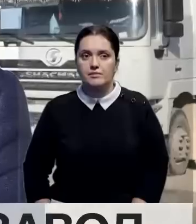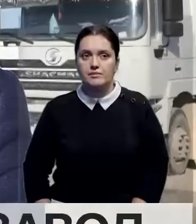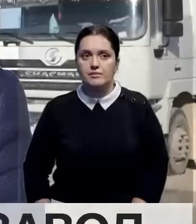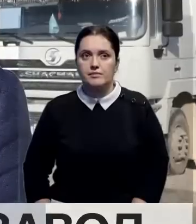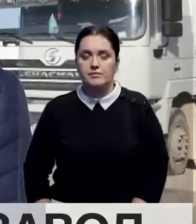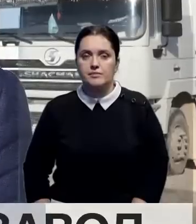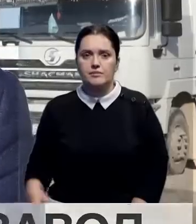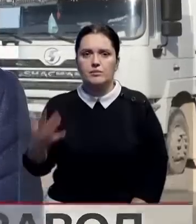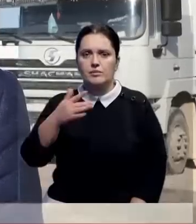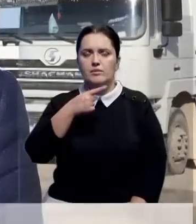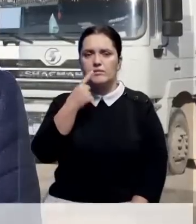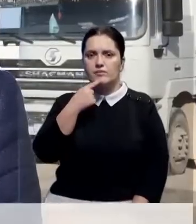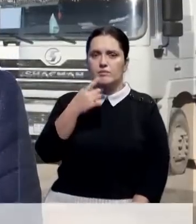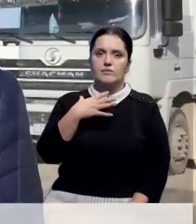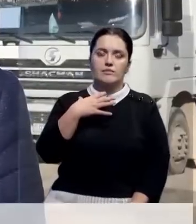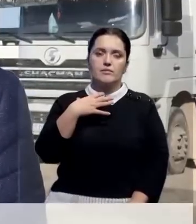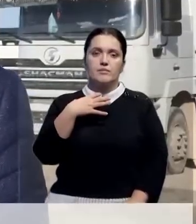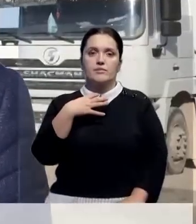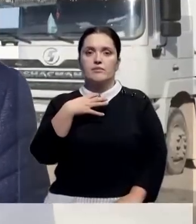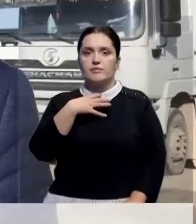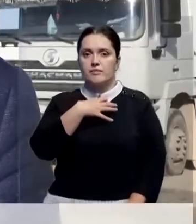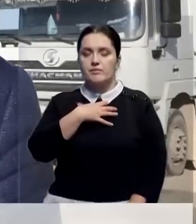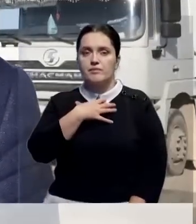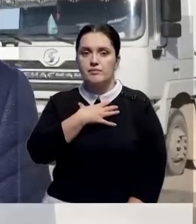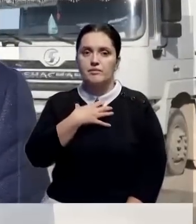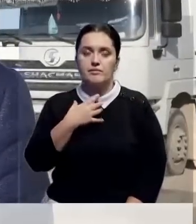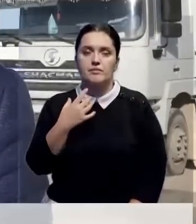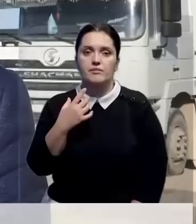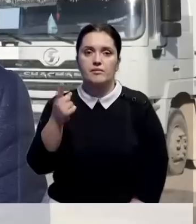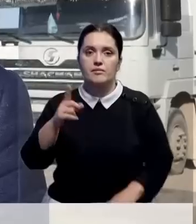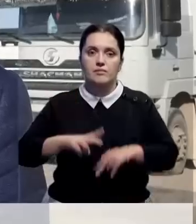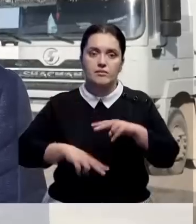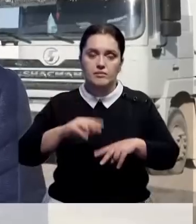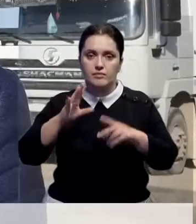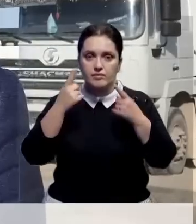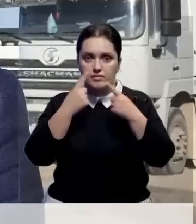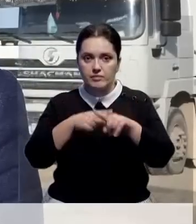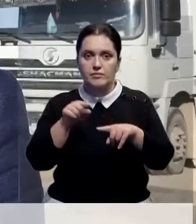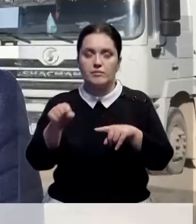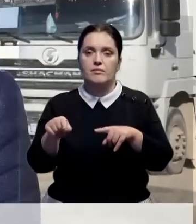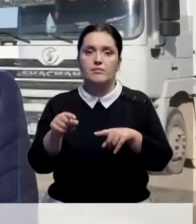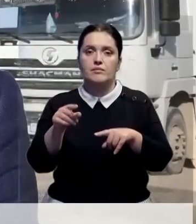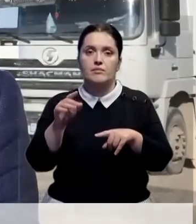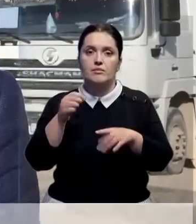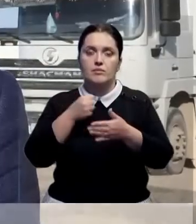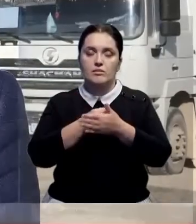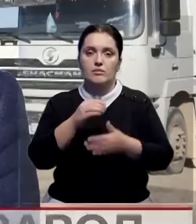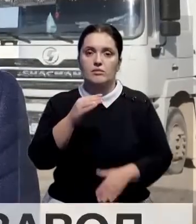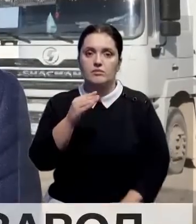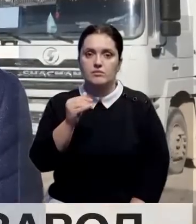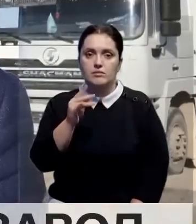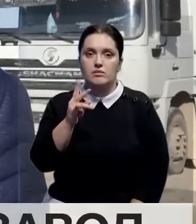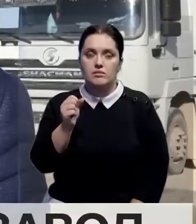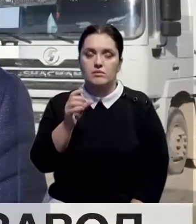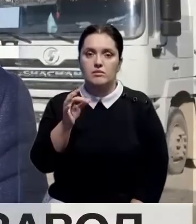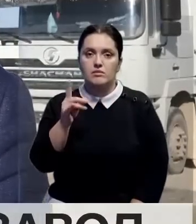Президент неоднократно говорил о важности этого проекта. Он состоит из двух этапов. Первый – это строительство инфраструктуры, то есть отсюда проложим водопровод до города Жанаузен. Для его